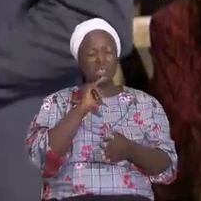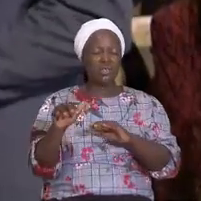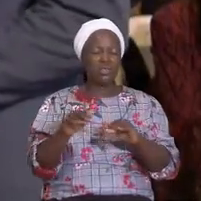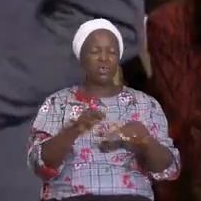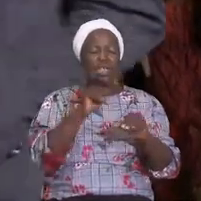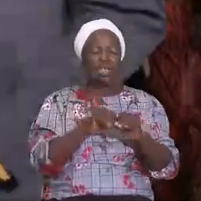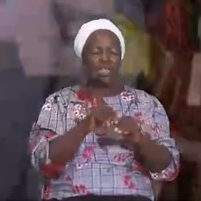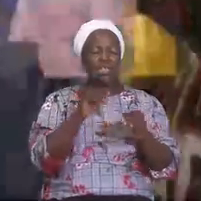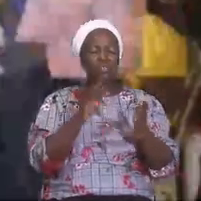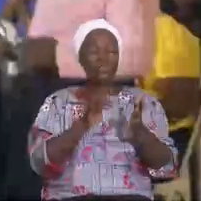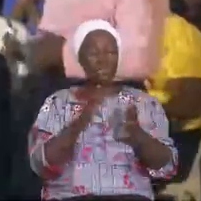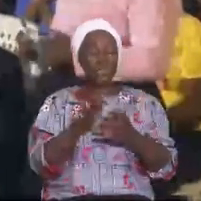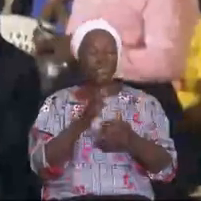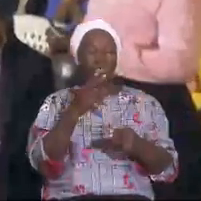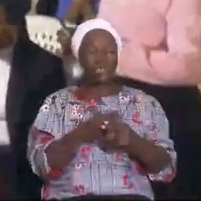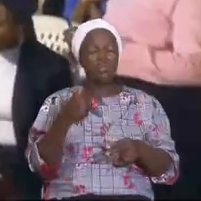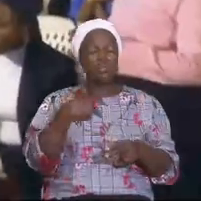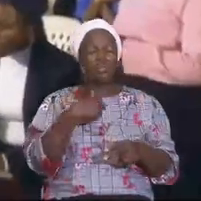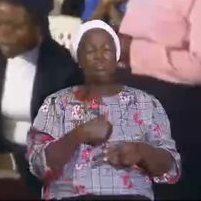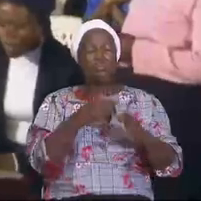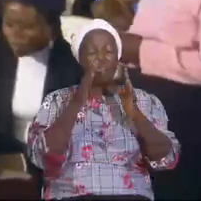remercions parce que nous savons que c'est fait.